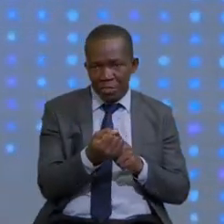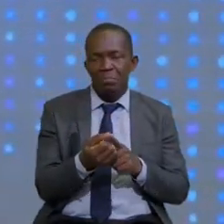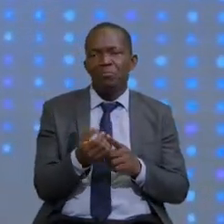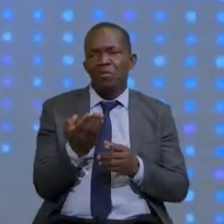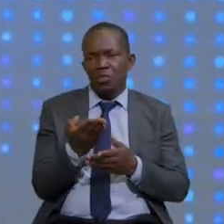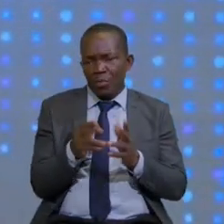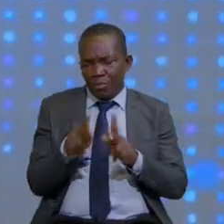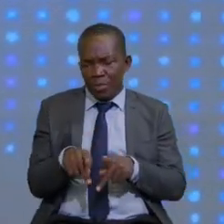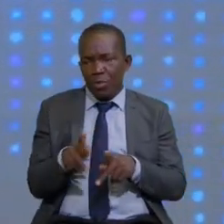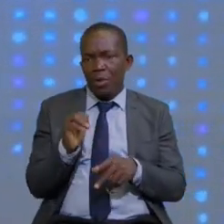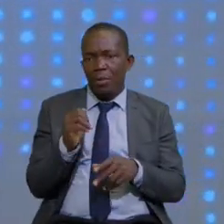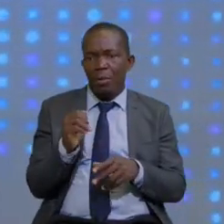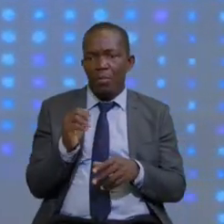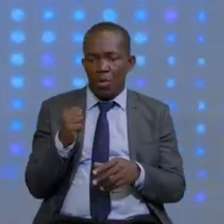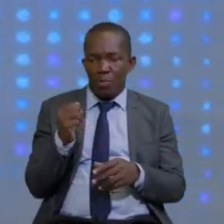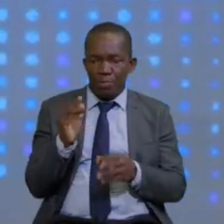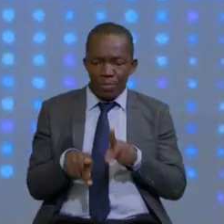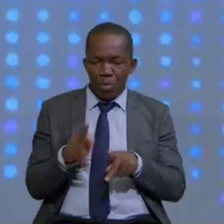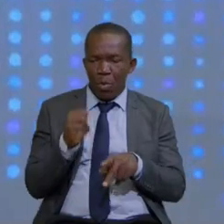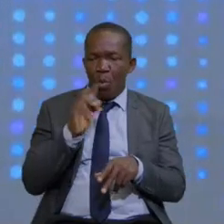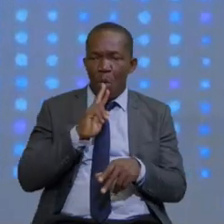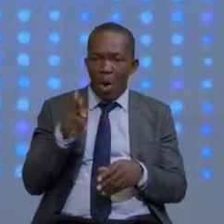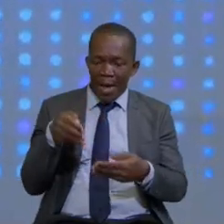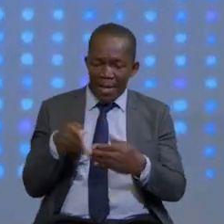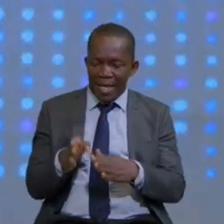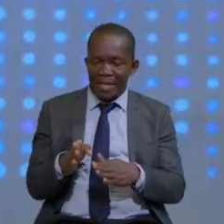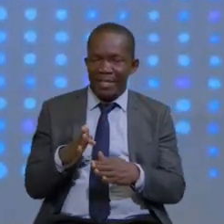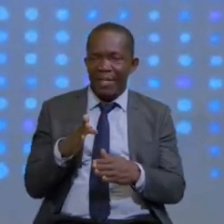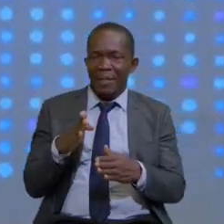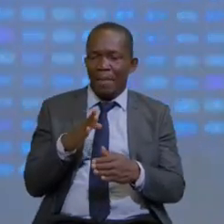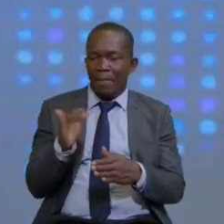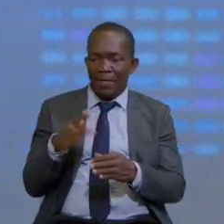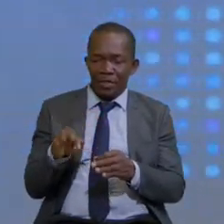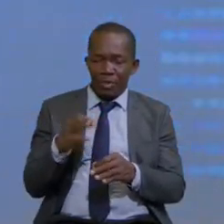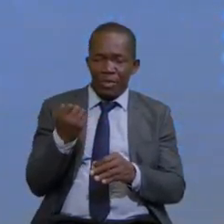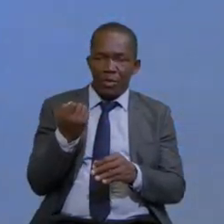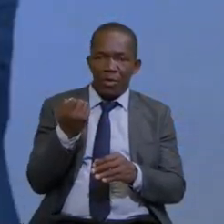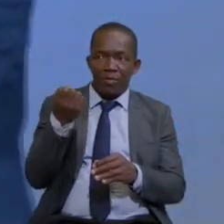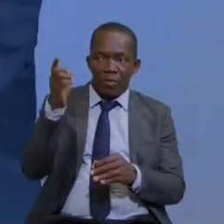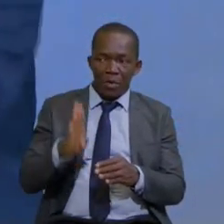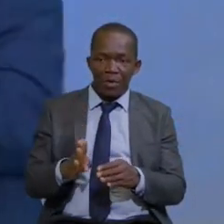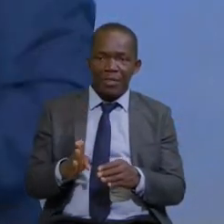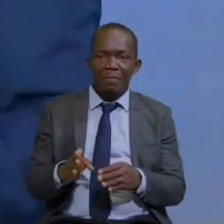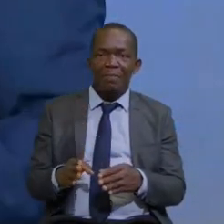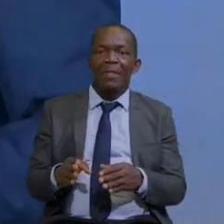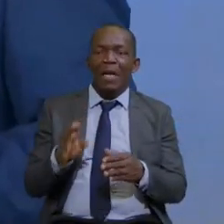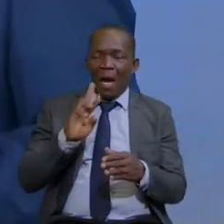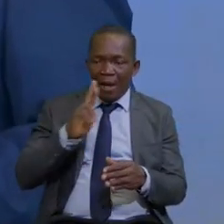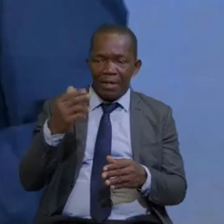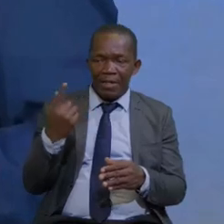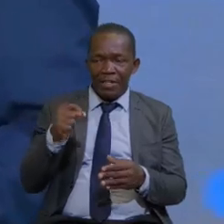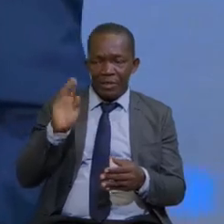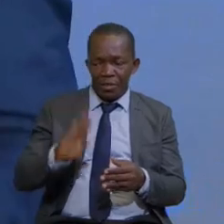Dieu, ils sont les enfants de Dieu. Mais tous ceux qui sont conduits, guidés par